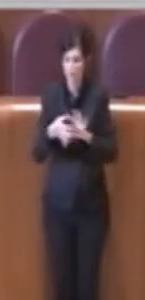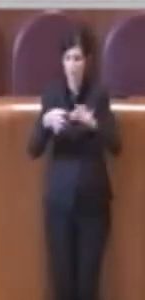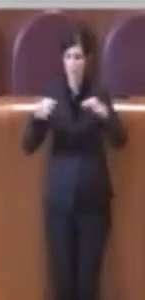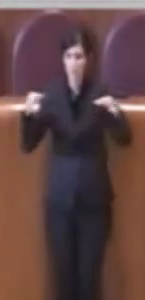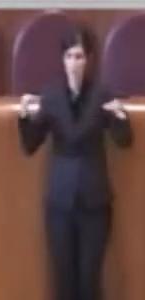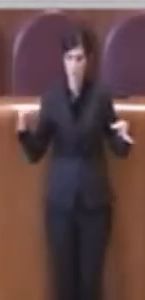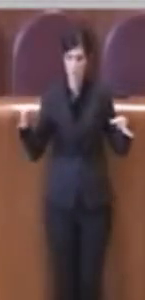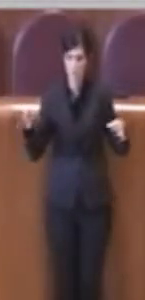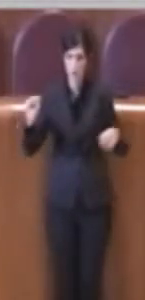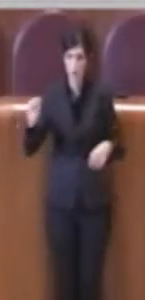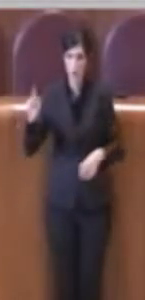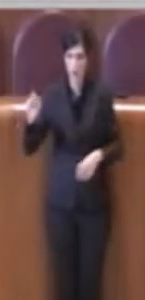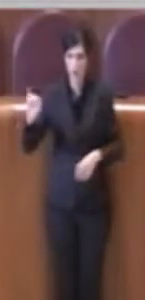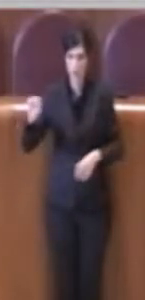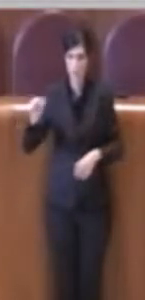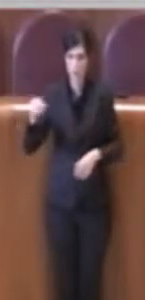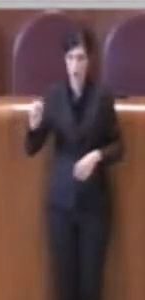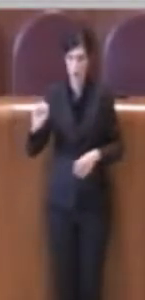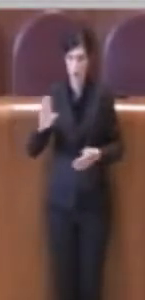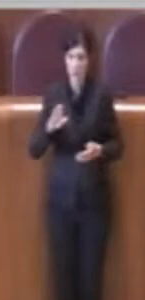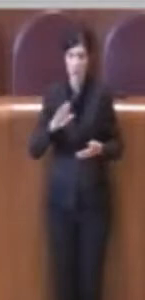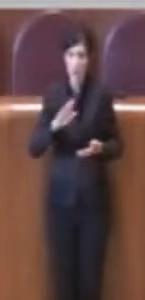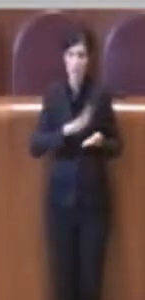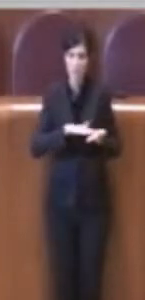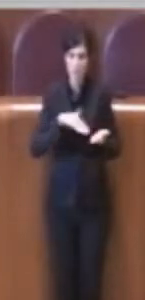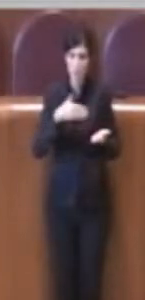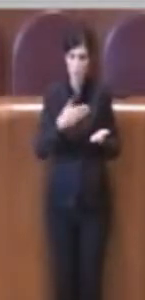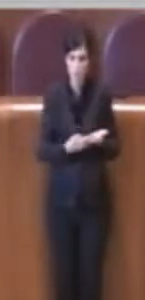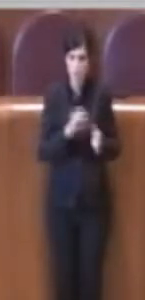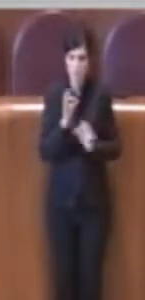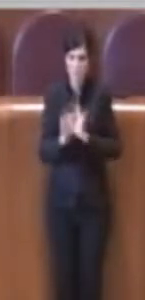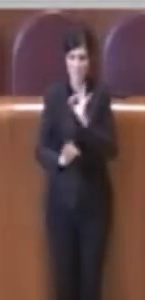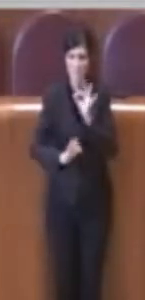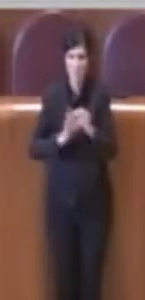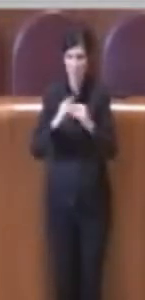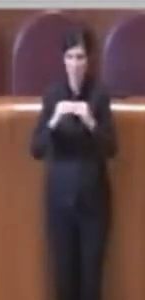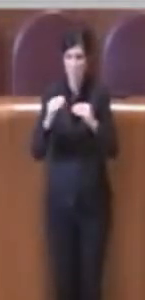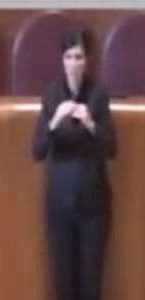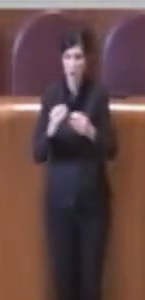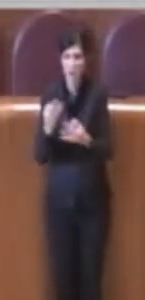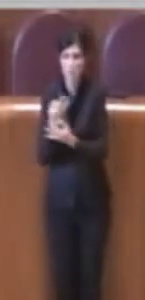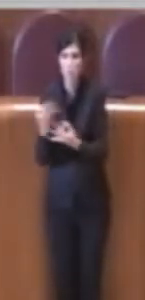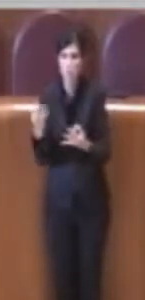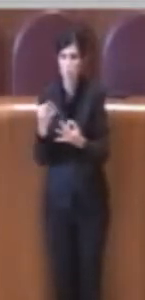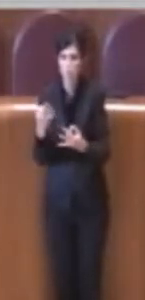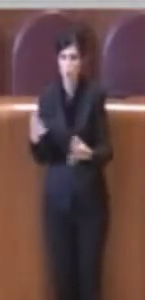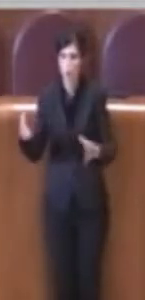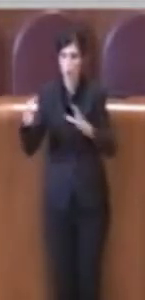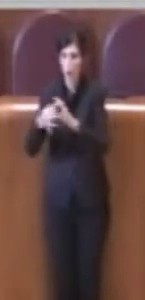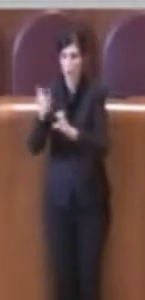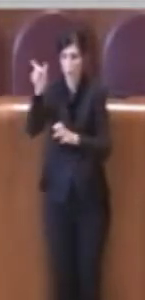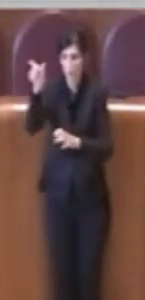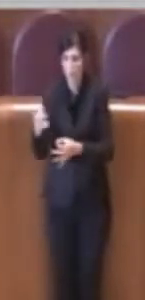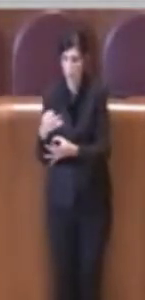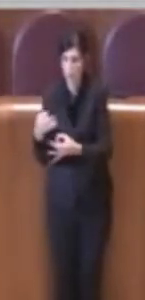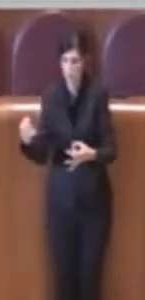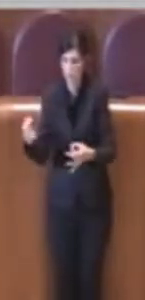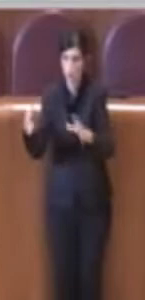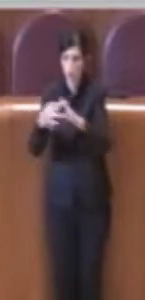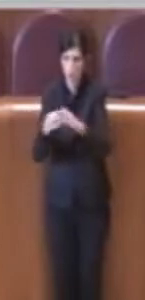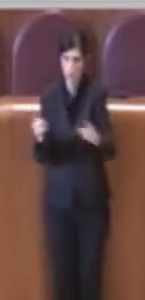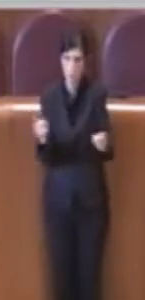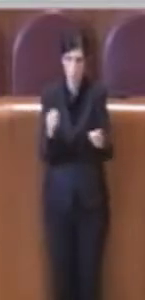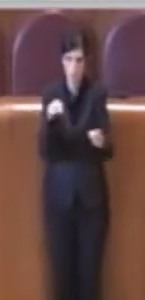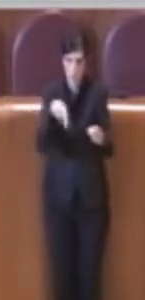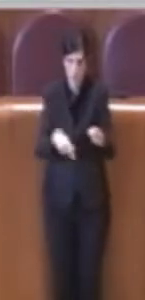Aristotele. Virtù significa fare la cosa giusta rispetto alla persona giusta, nel momento giusto, nella giusta